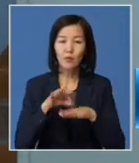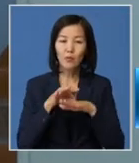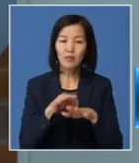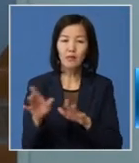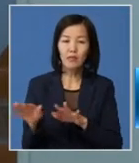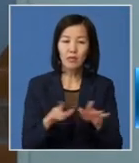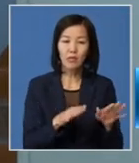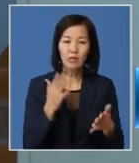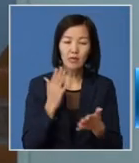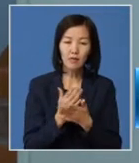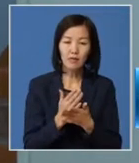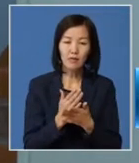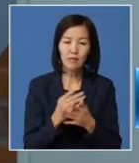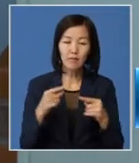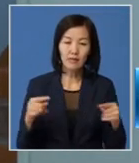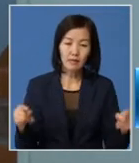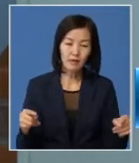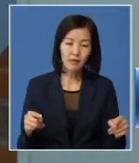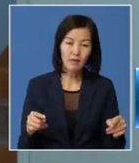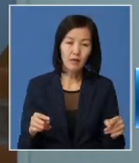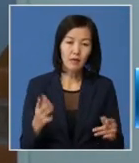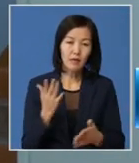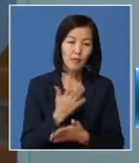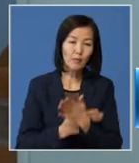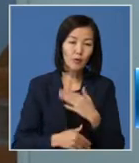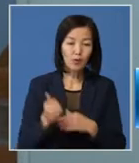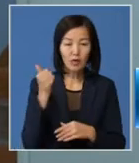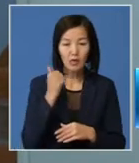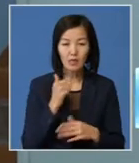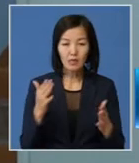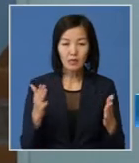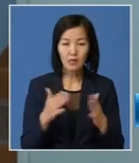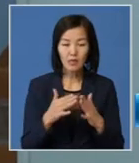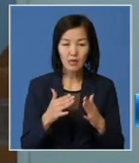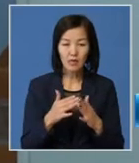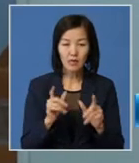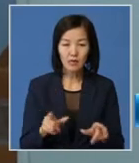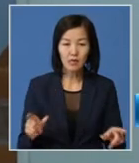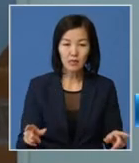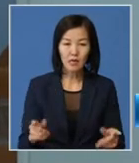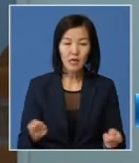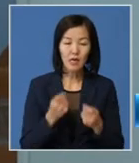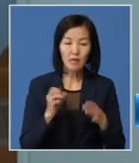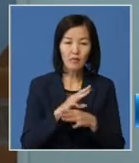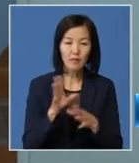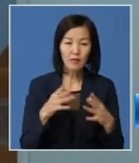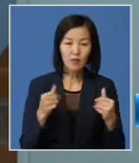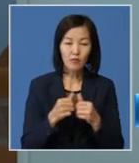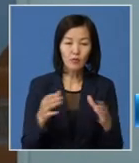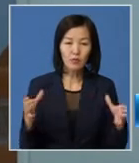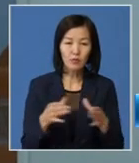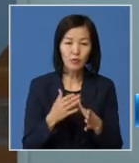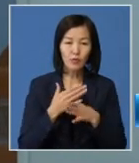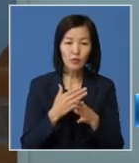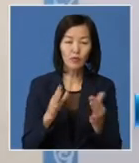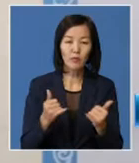бар. Бізде мына мүгедек қарттар, аз қамтылған отбасылар, соларға ұжымдардың атынан